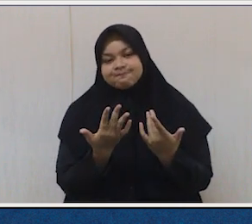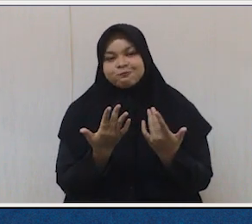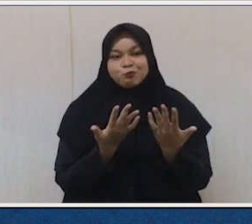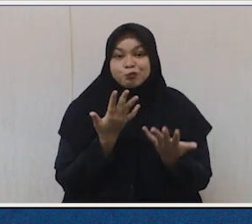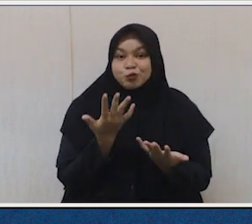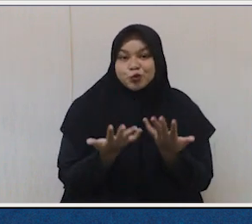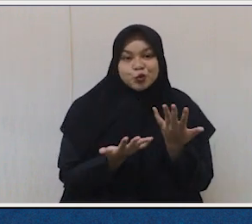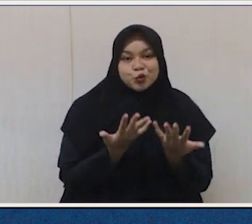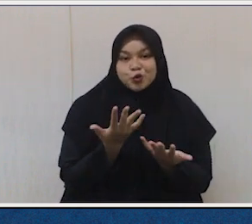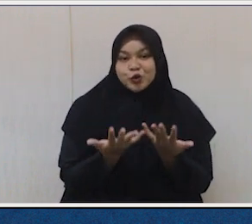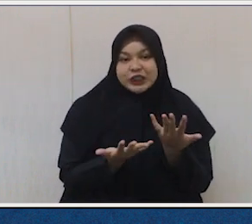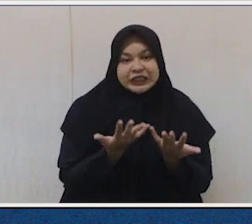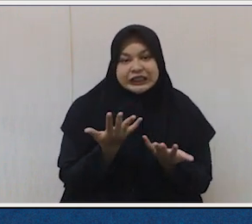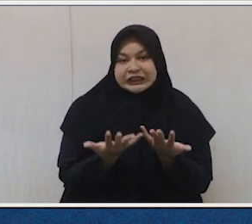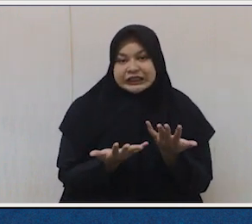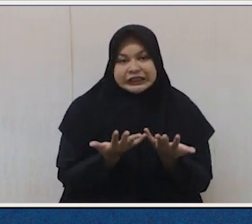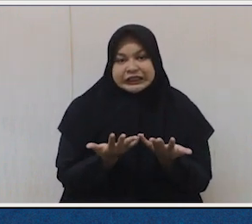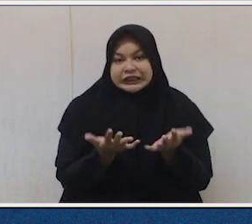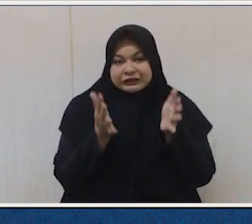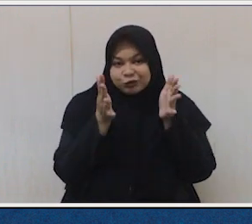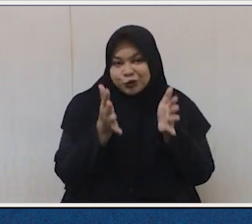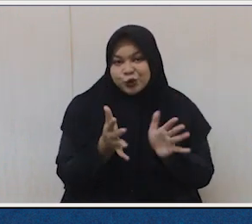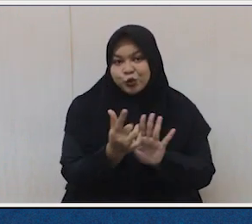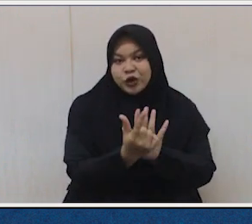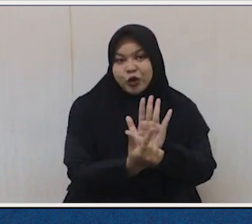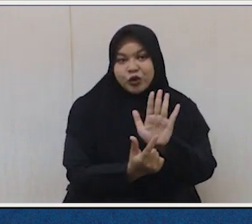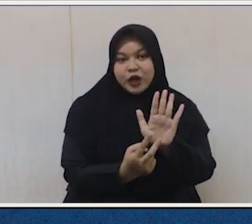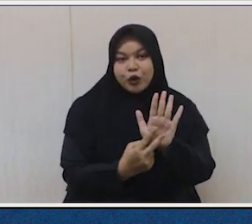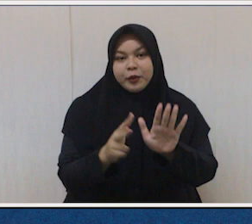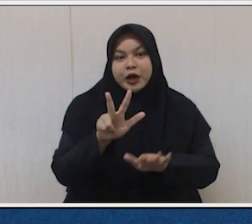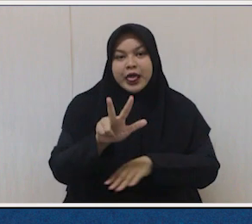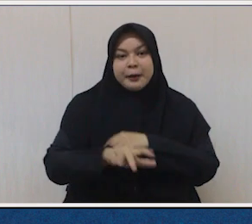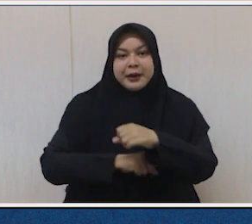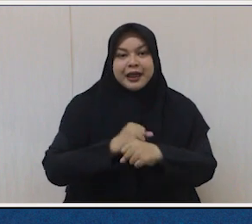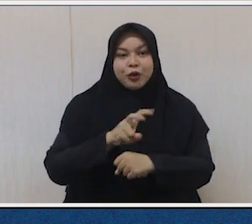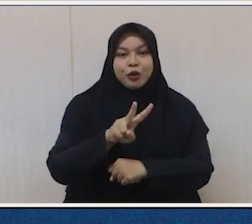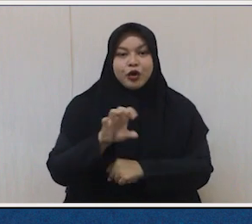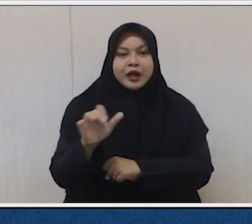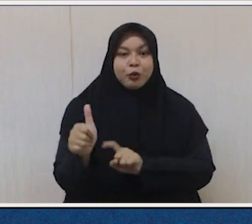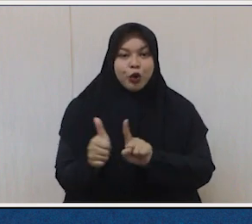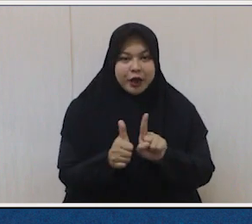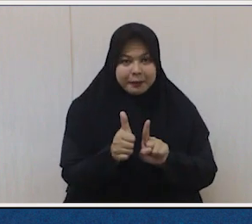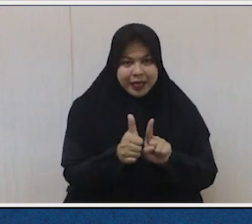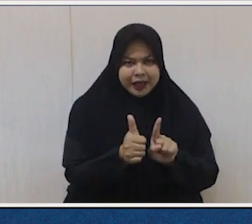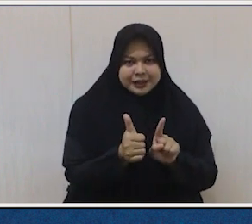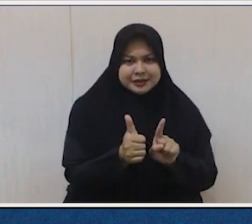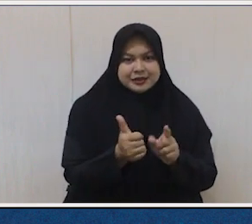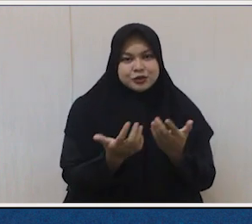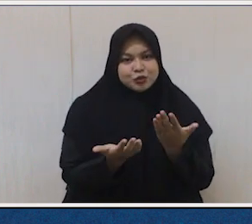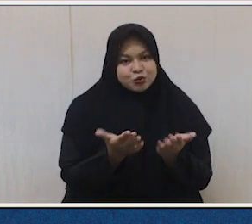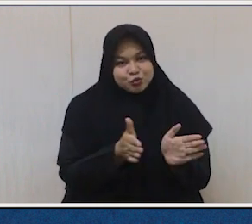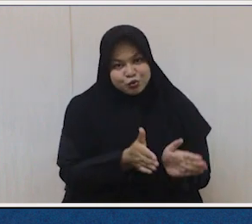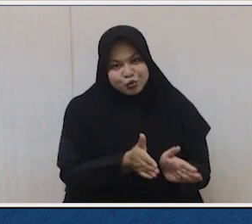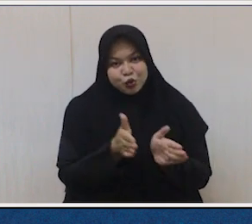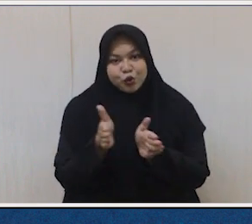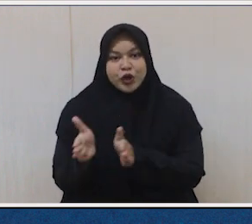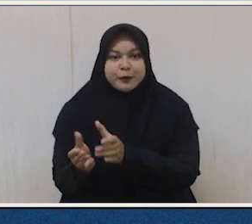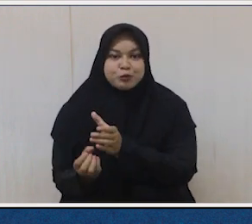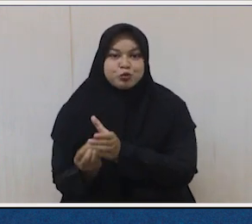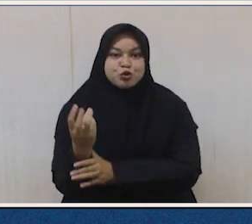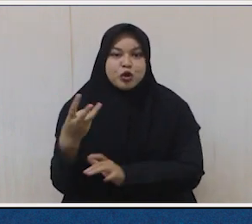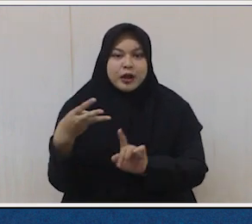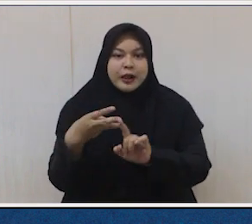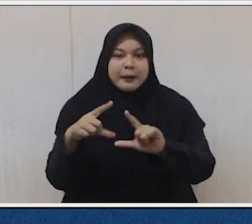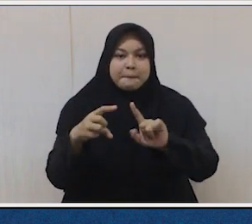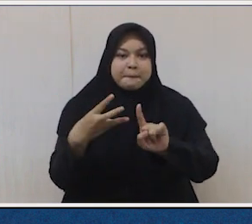konteks eh undang-undang 8 tahun 2016 ya Di mana kemudian muncul ee bab tersendiri